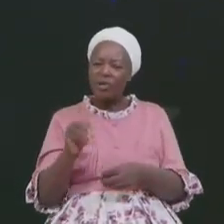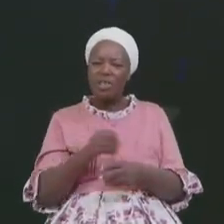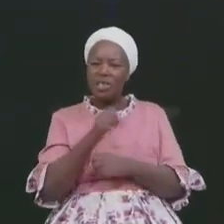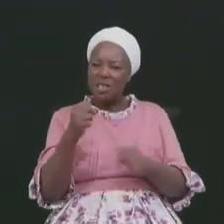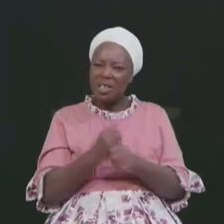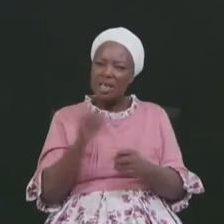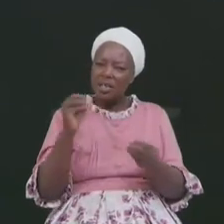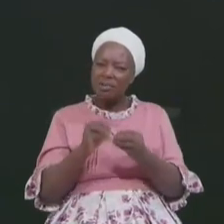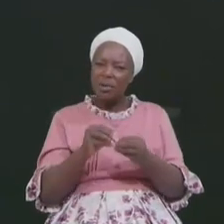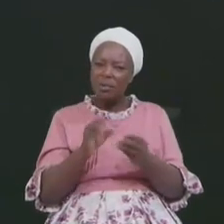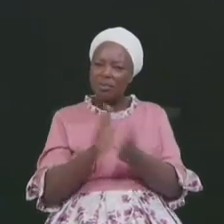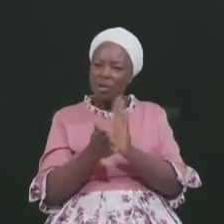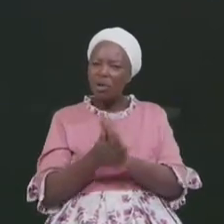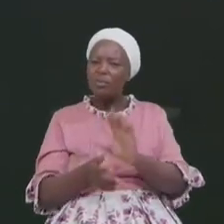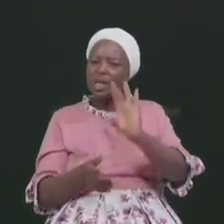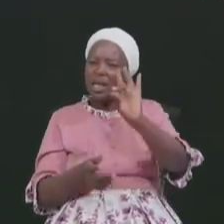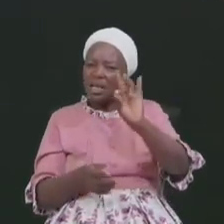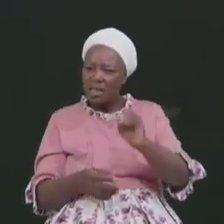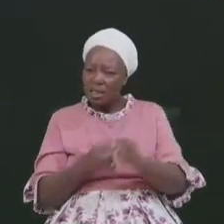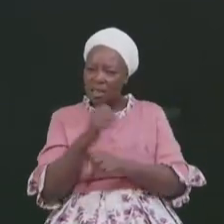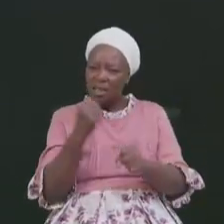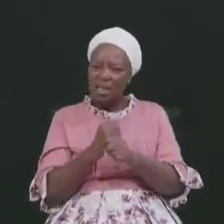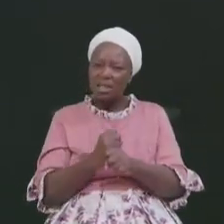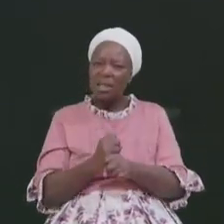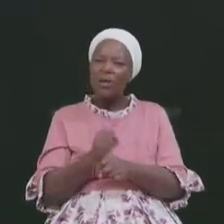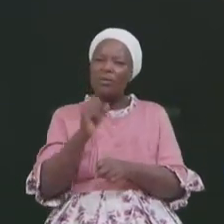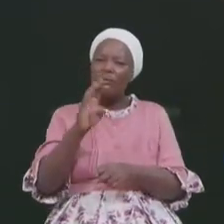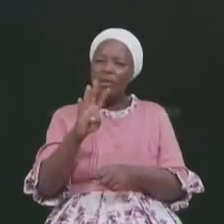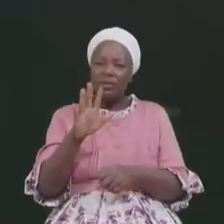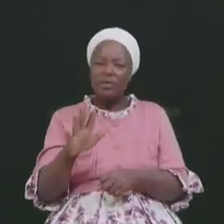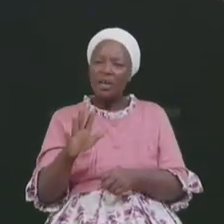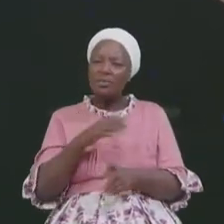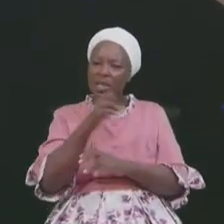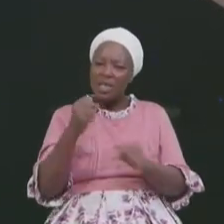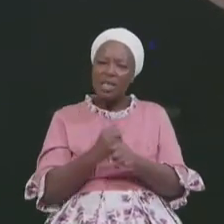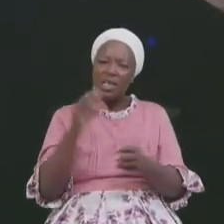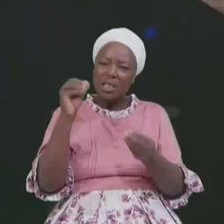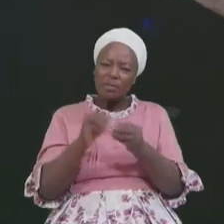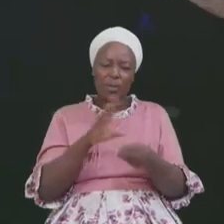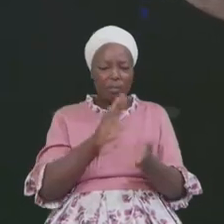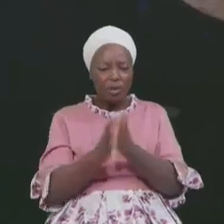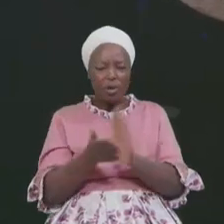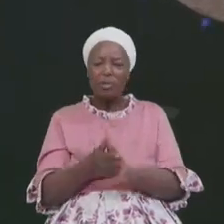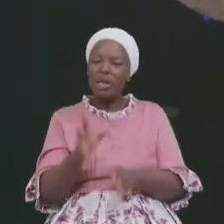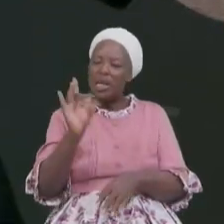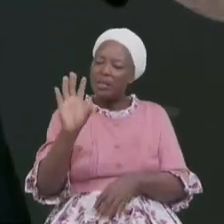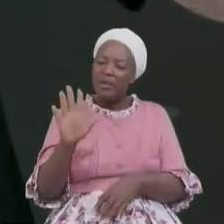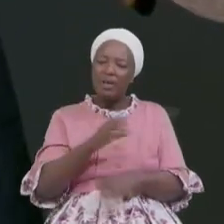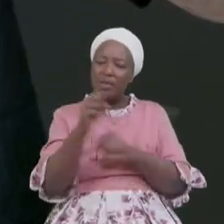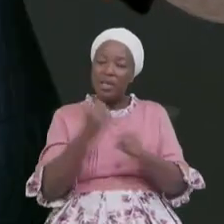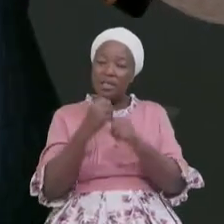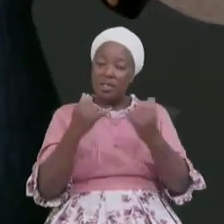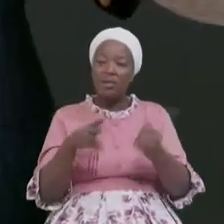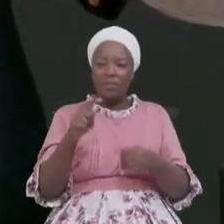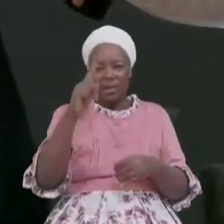ça devient 80 ans. 45 ans de plus. Et maintenant, il a 85 ans. La foi qui